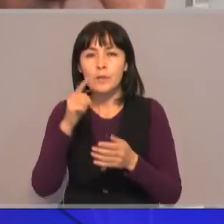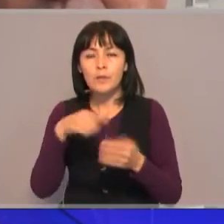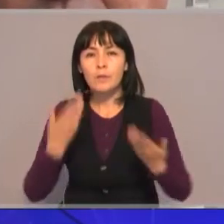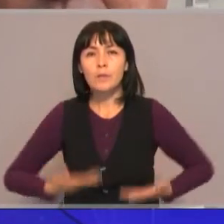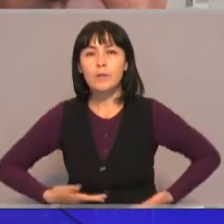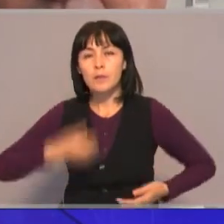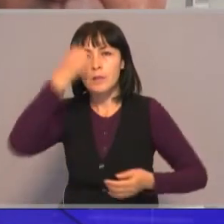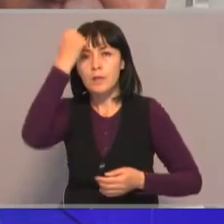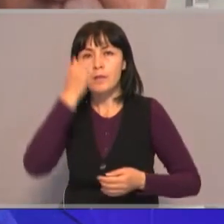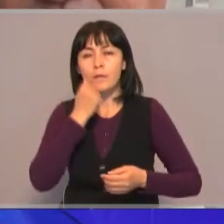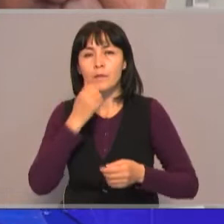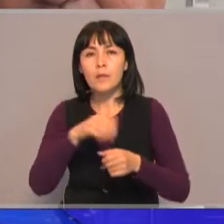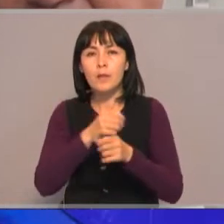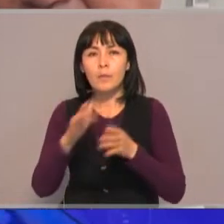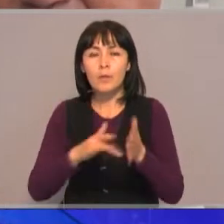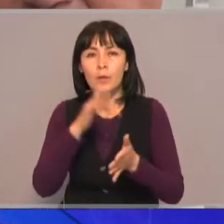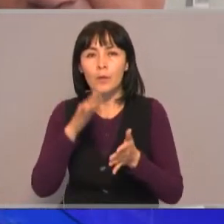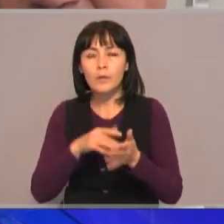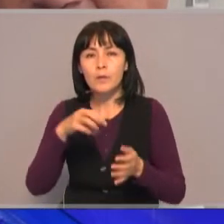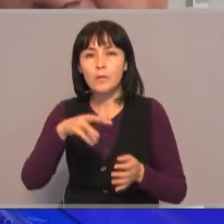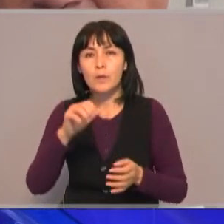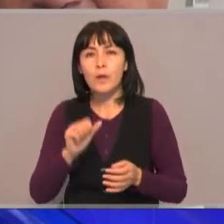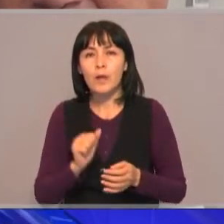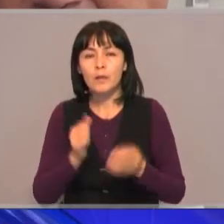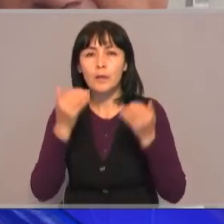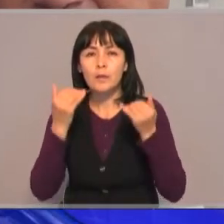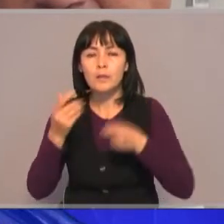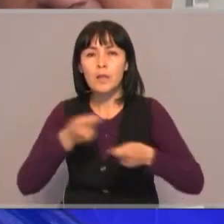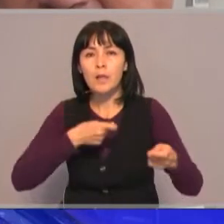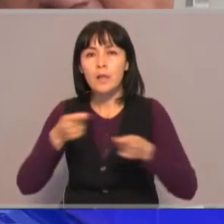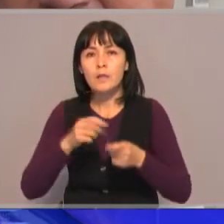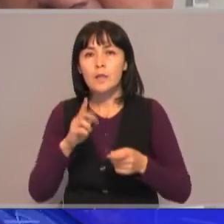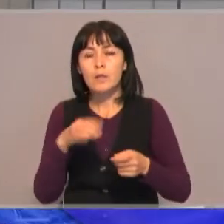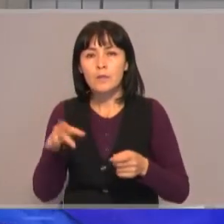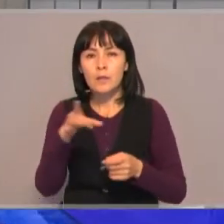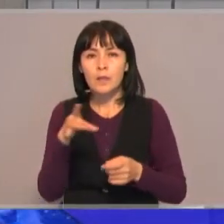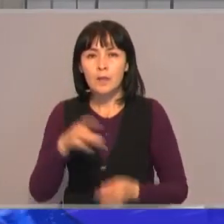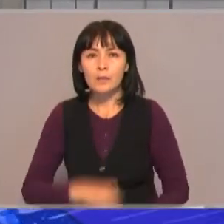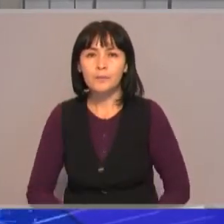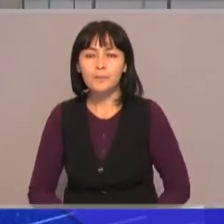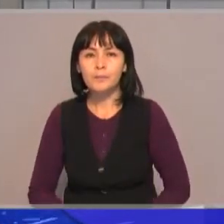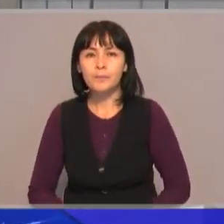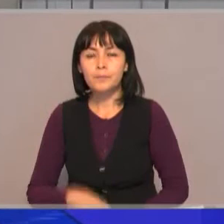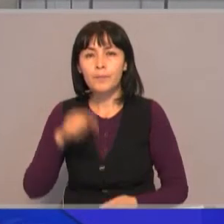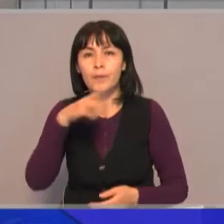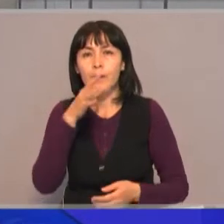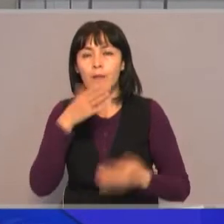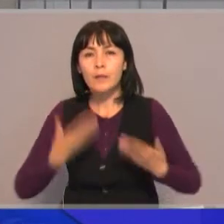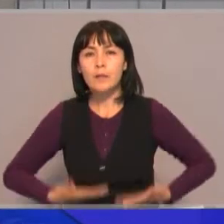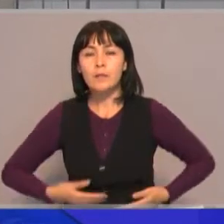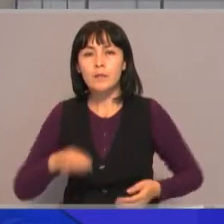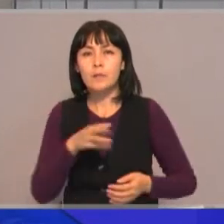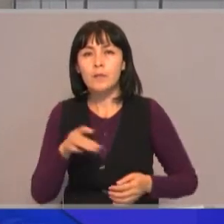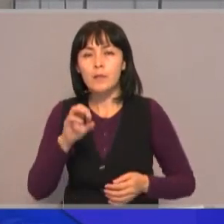жителей выражаю благодарность Акиму города Шымкент, Мурату Атенову и администрации Каратавского района. В ближайшее время жители